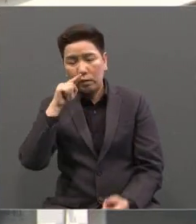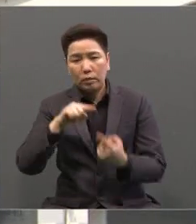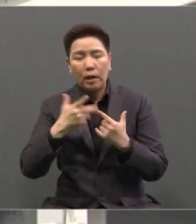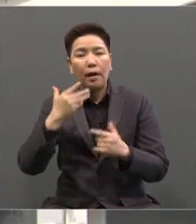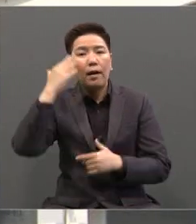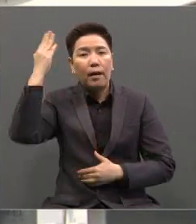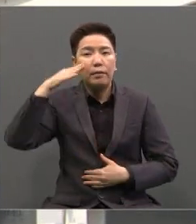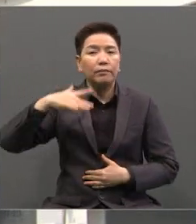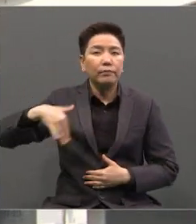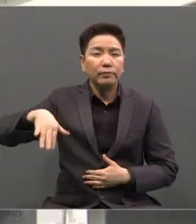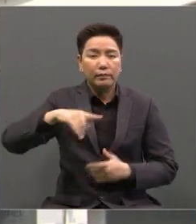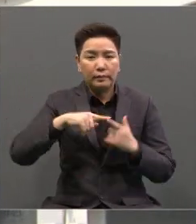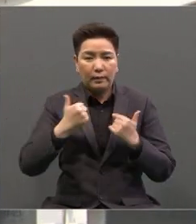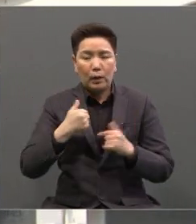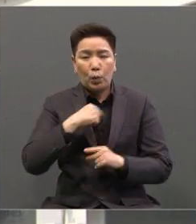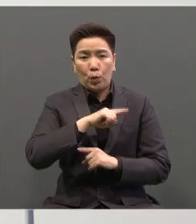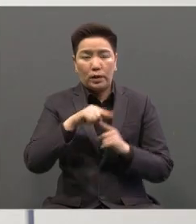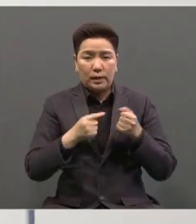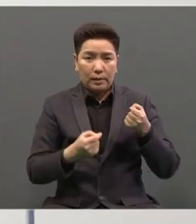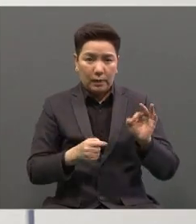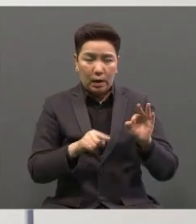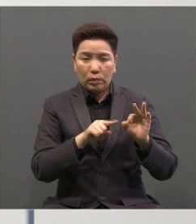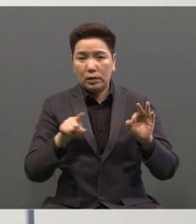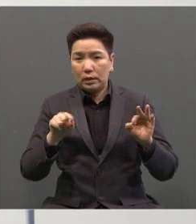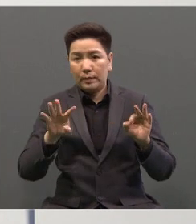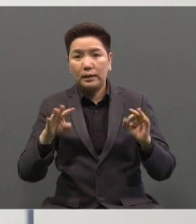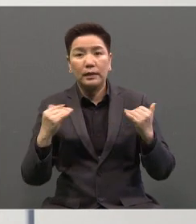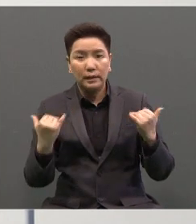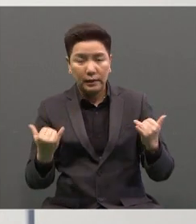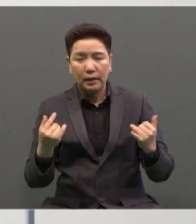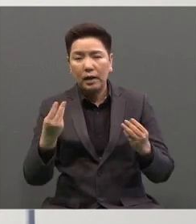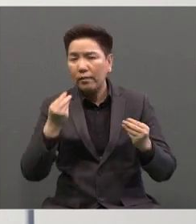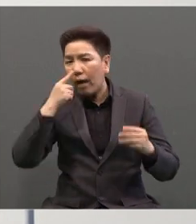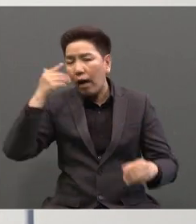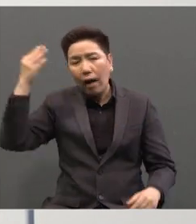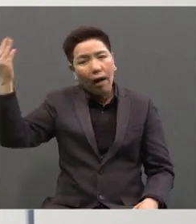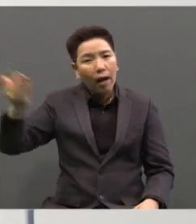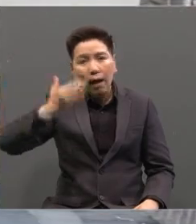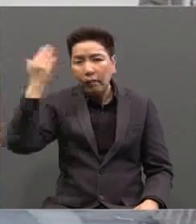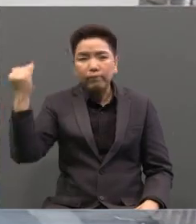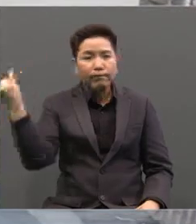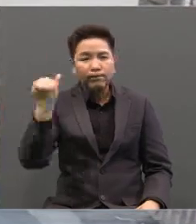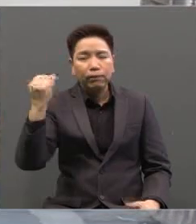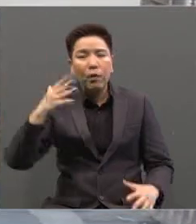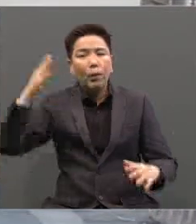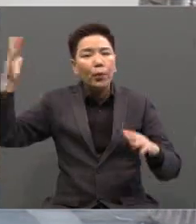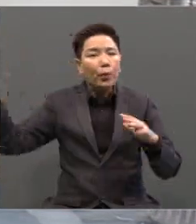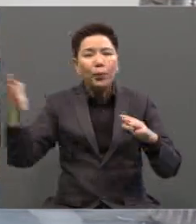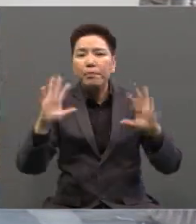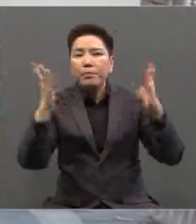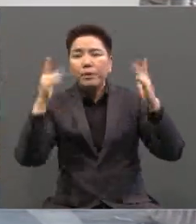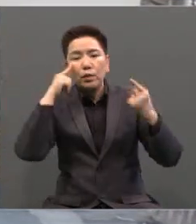ทางอุตุนิยมวิทยาในช่วง 19-24กุมภาพันธ์นี้การระบายอากาศอยู่ในเกณฑ์อ่อนครับ